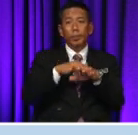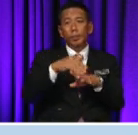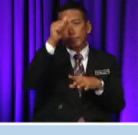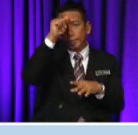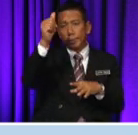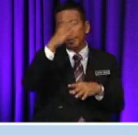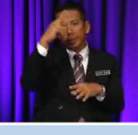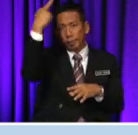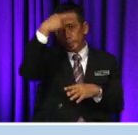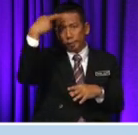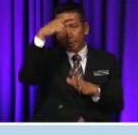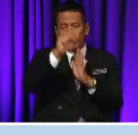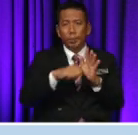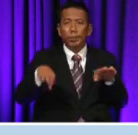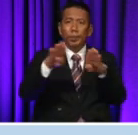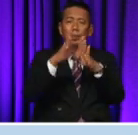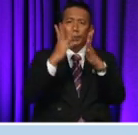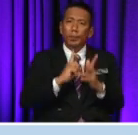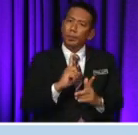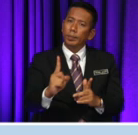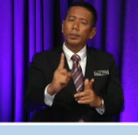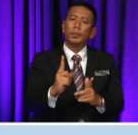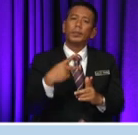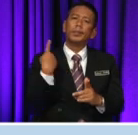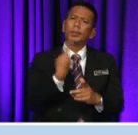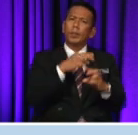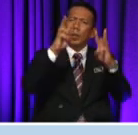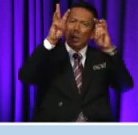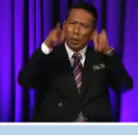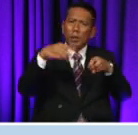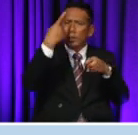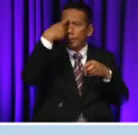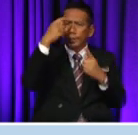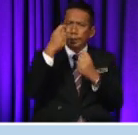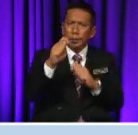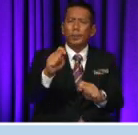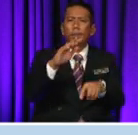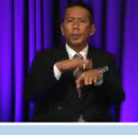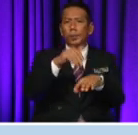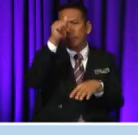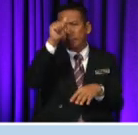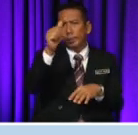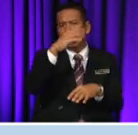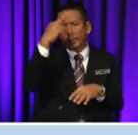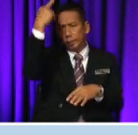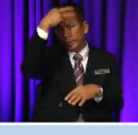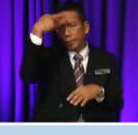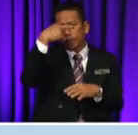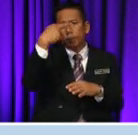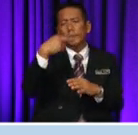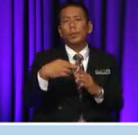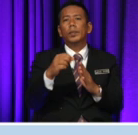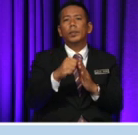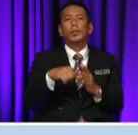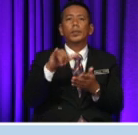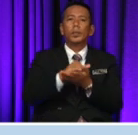jadi sebagai seorang muslim memang kita berkewajiban untuk taat kepada Allah dan Rasul begitu juga kepada seorang ketua